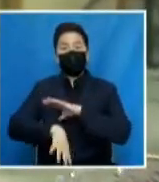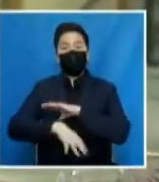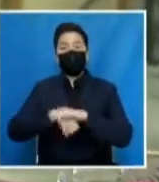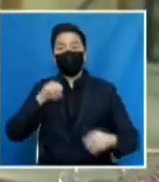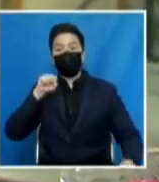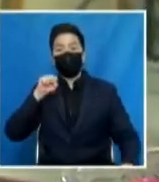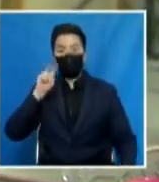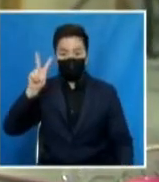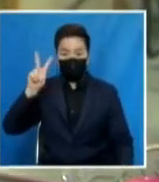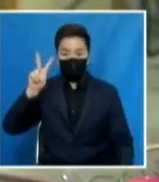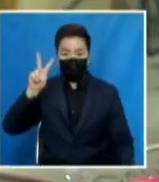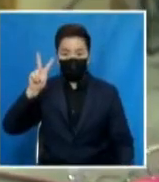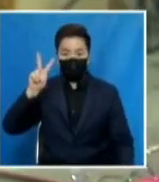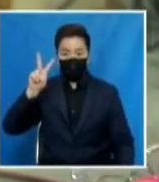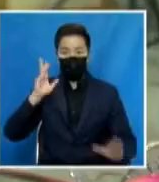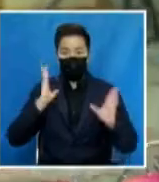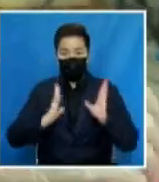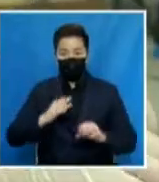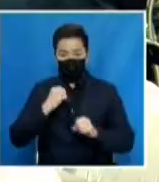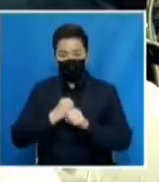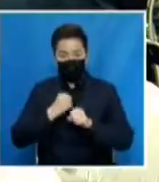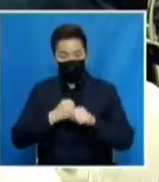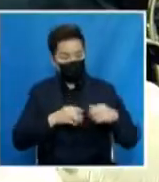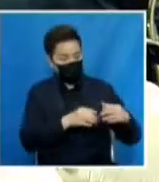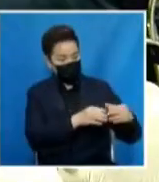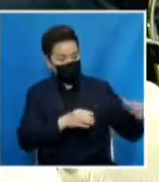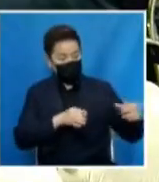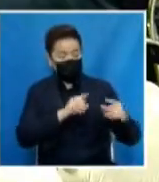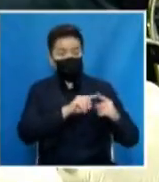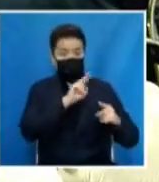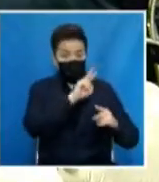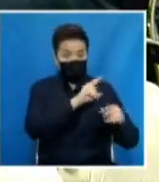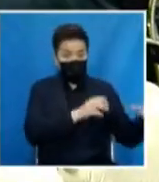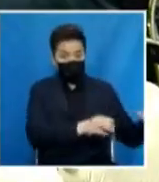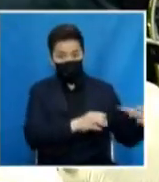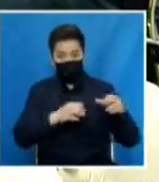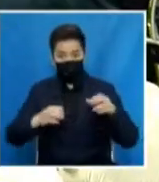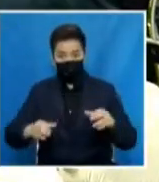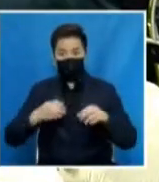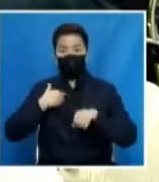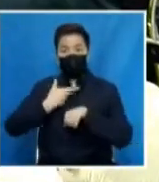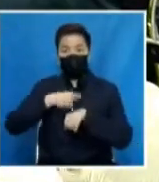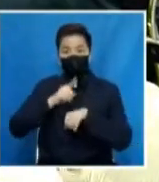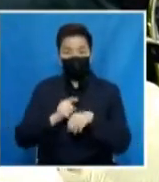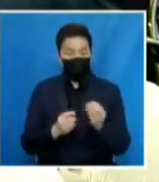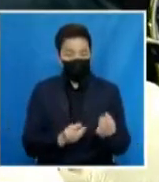หมายเลข2พนักงานนำกล่องลูกบอลยางหมายเลข2มาให้ประธานกรรมการตรวจสอบค่ะ